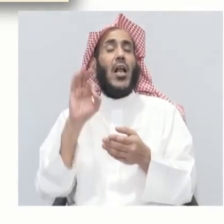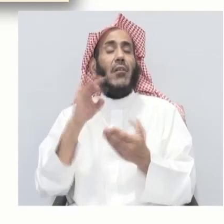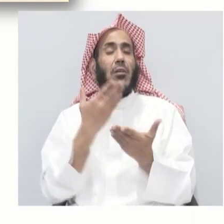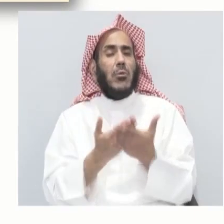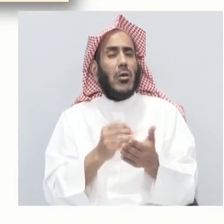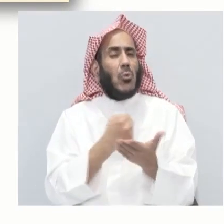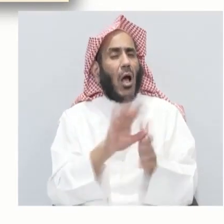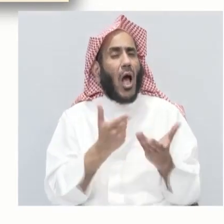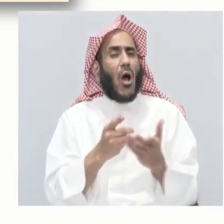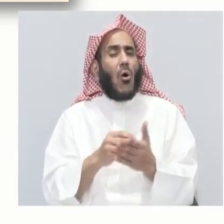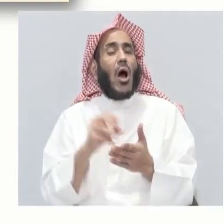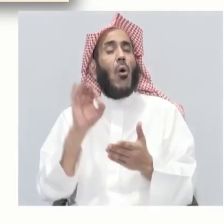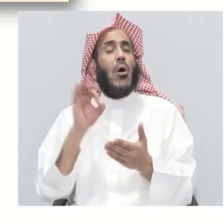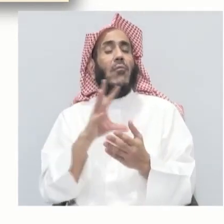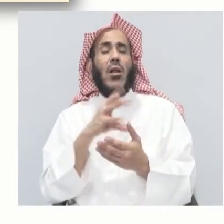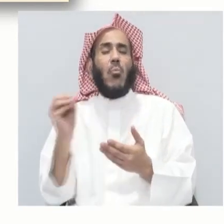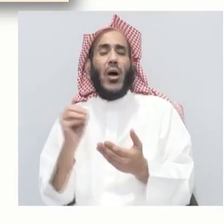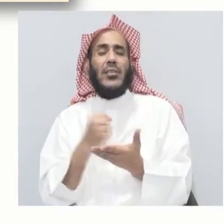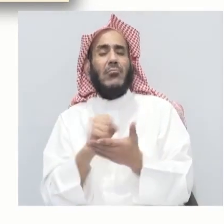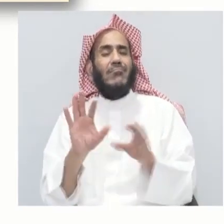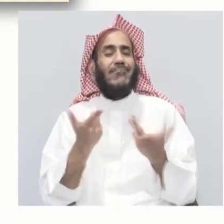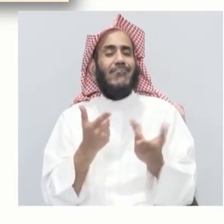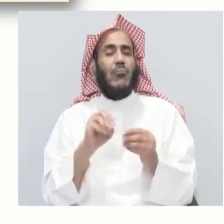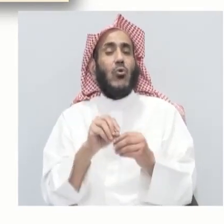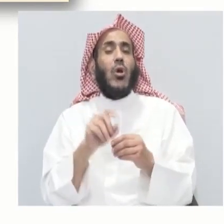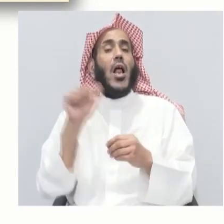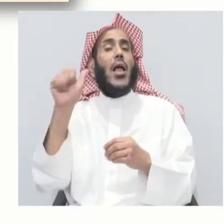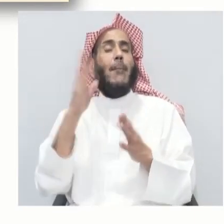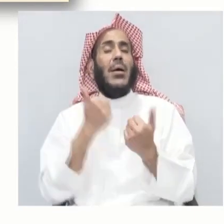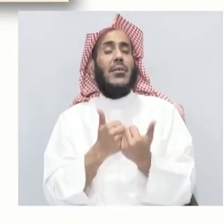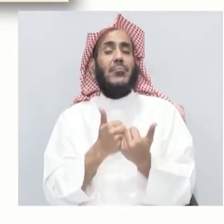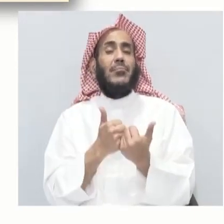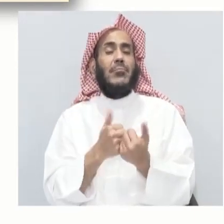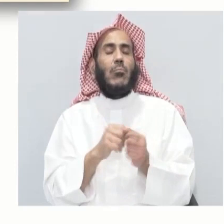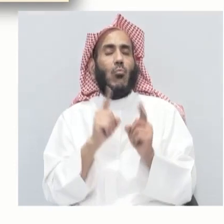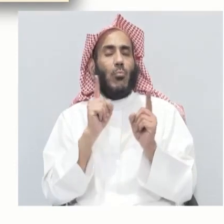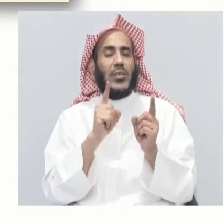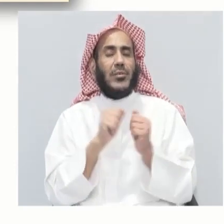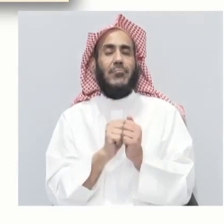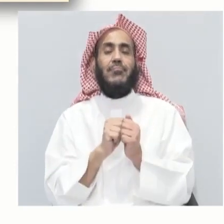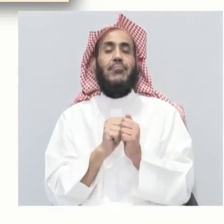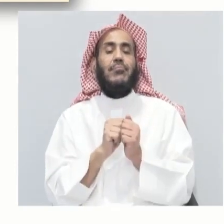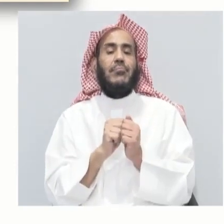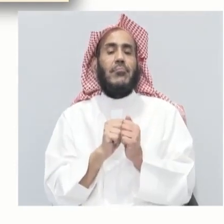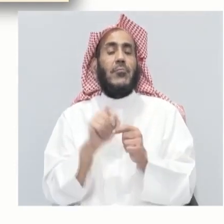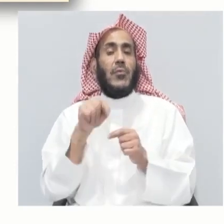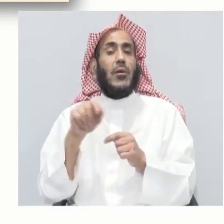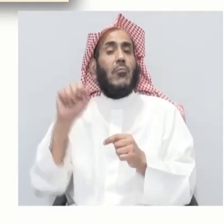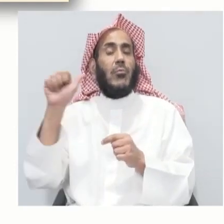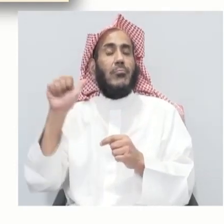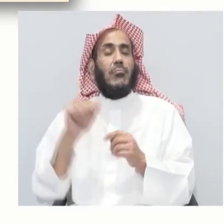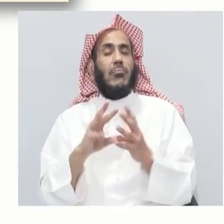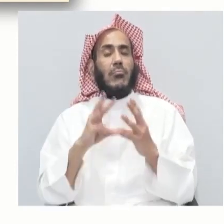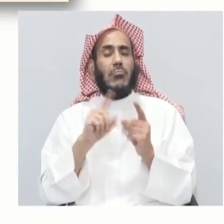ستلغى ام اف المحصله من هي التي يوجد بها اي اذا مباشره هذه يوجد بها اي